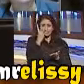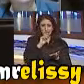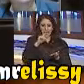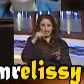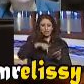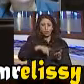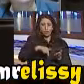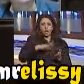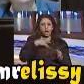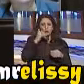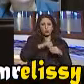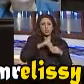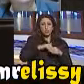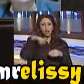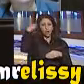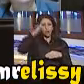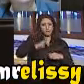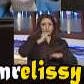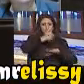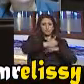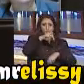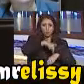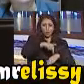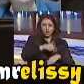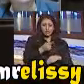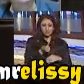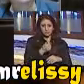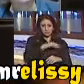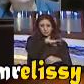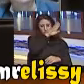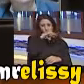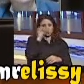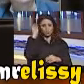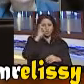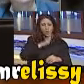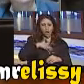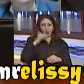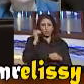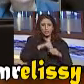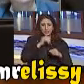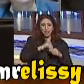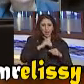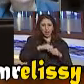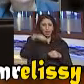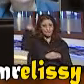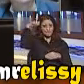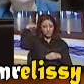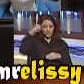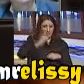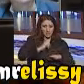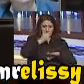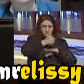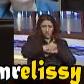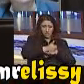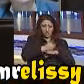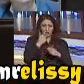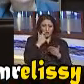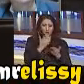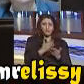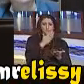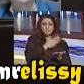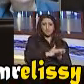جدا في احد الاقتراحات اللي قدمها احد الاساتذة المحترمين قال تكون في بعد مرور سنة